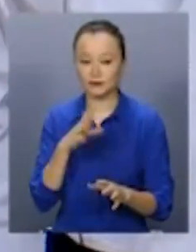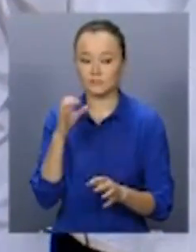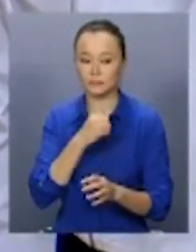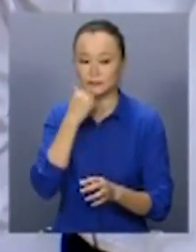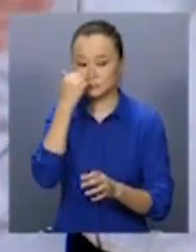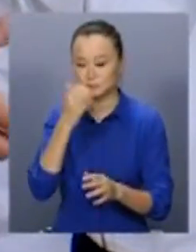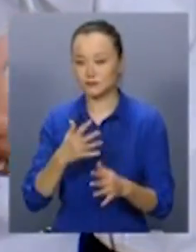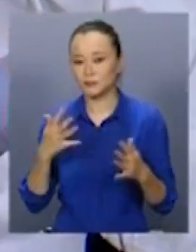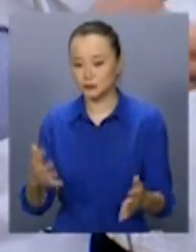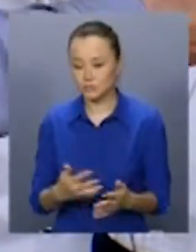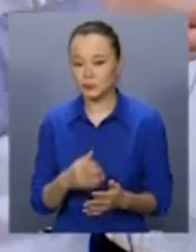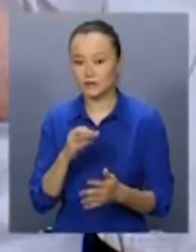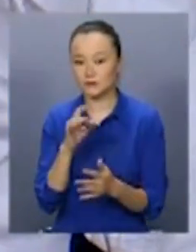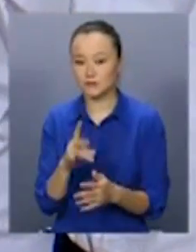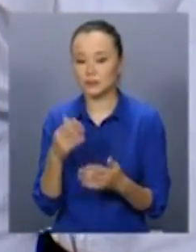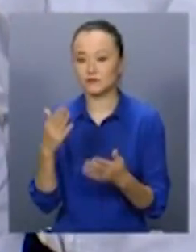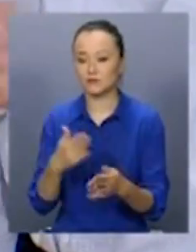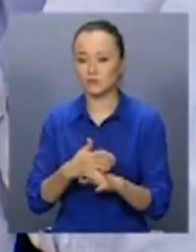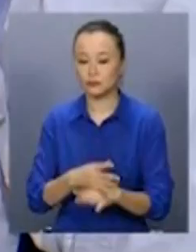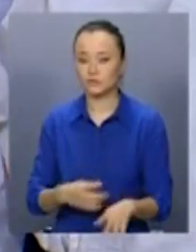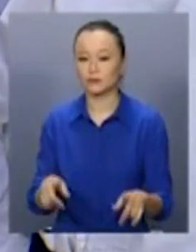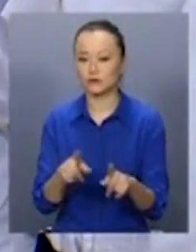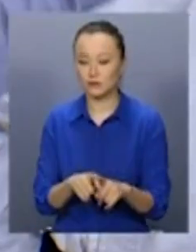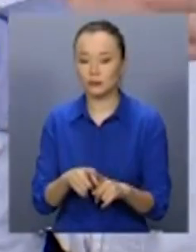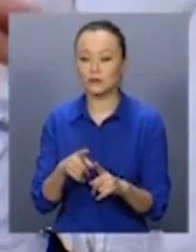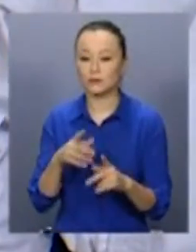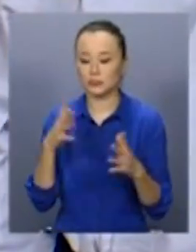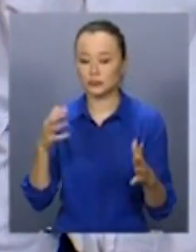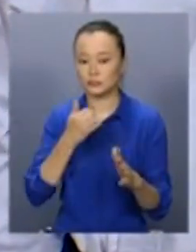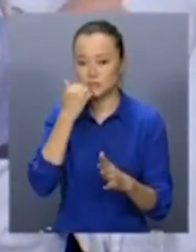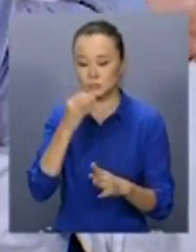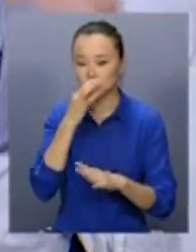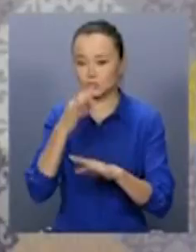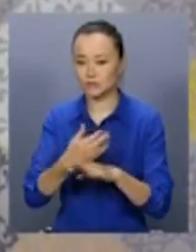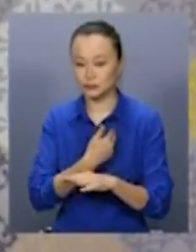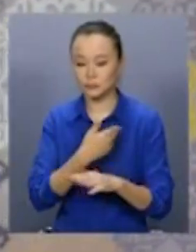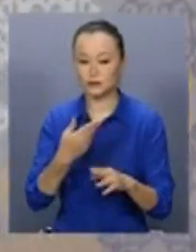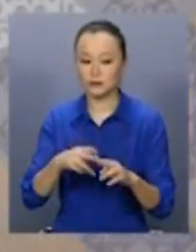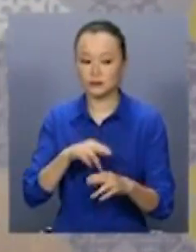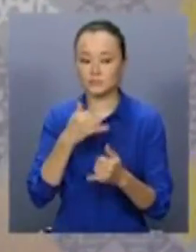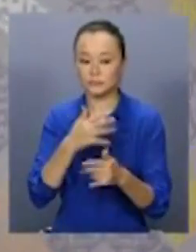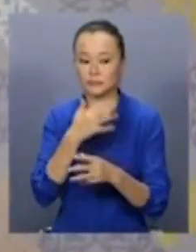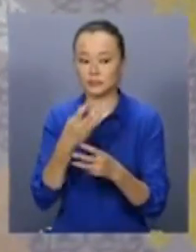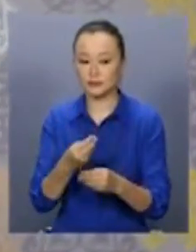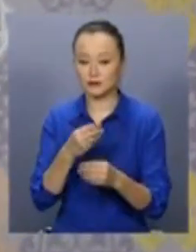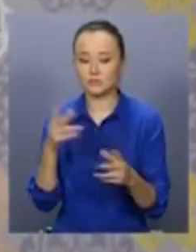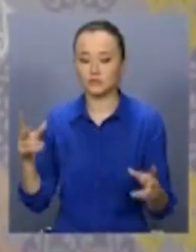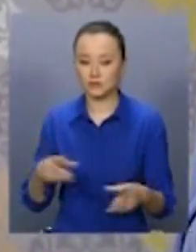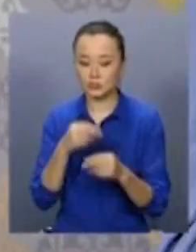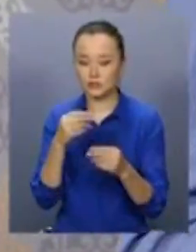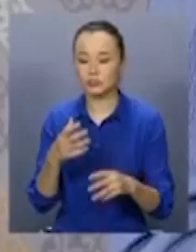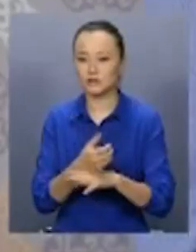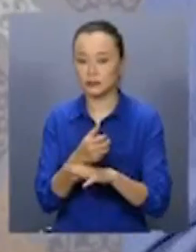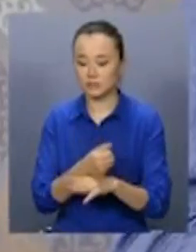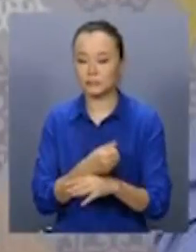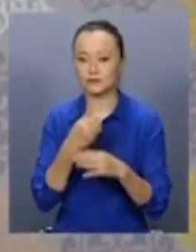алғысымызды білдіреміз. Арман, осындай қонақты алып бергеніңіз үшін үлкен сізге де рахметін айтам. Ең басы бүгінгі күніңіз сәтті болсын, жемісті болсын,